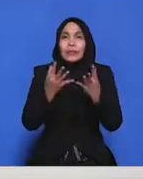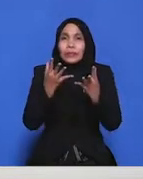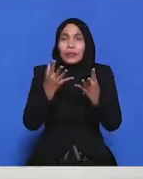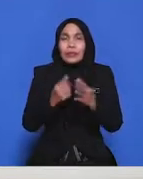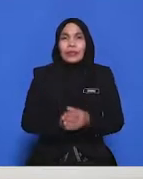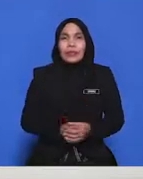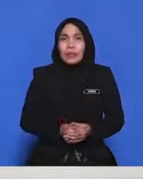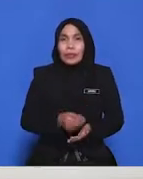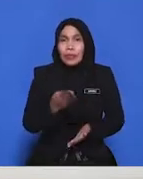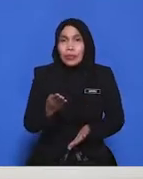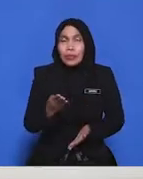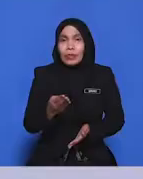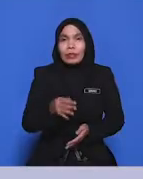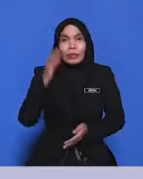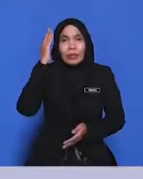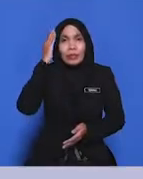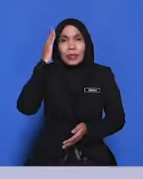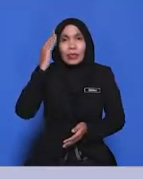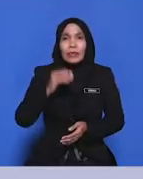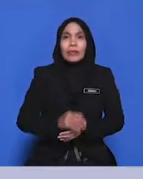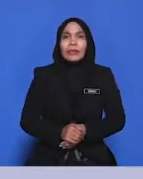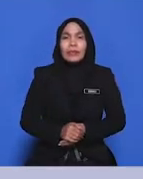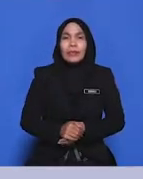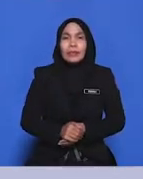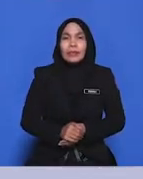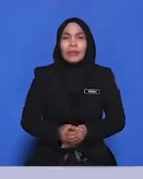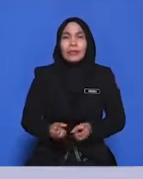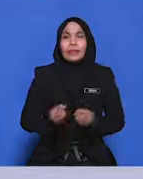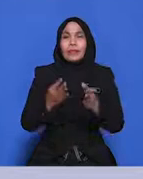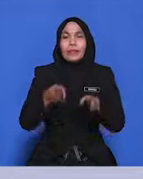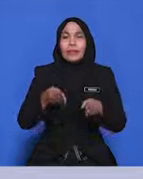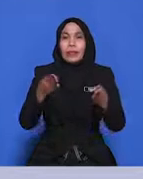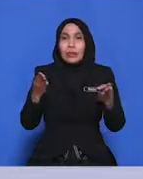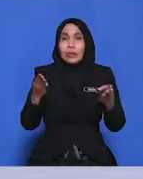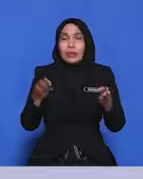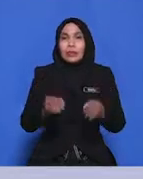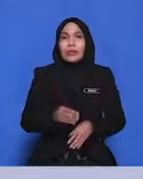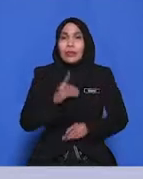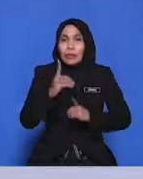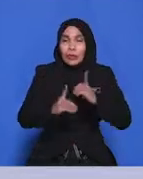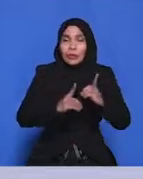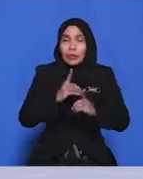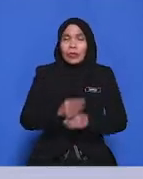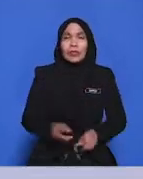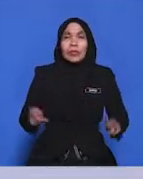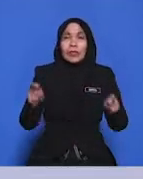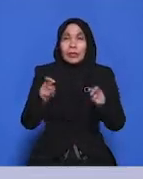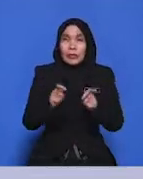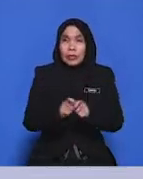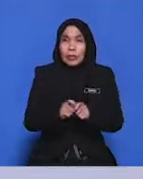As-Sayyid Jamaluddin Al-Afghani menguasai beberapa bahasa dunia seperti